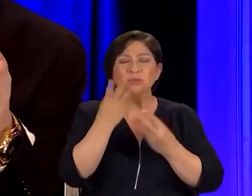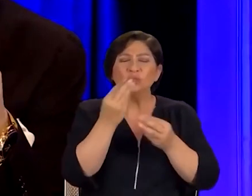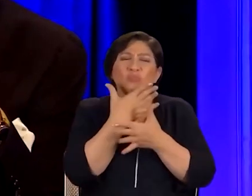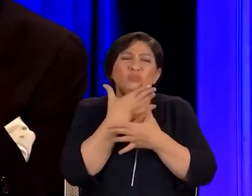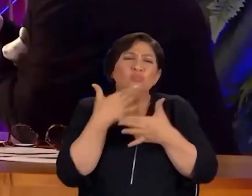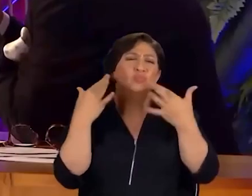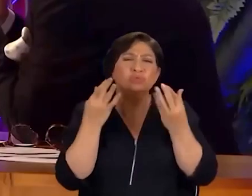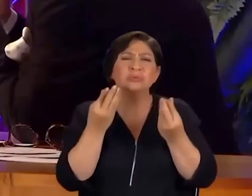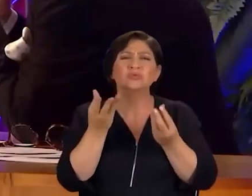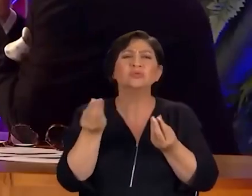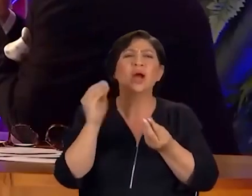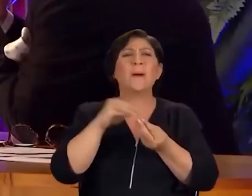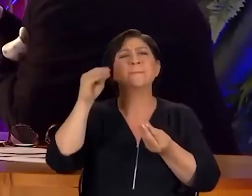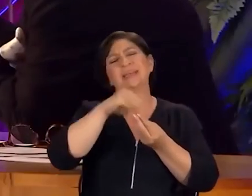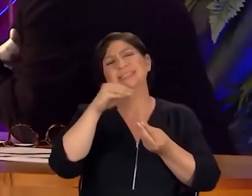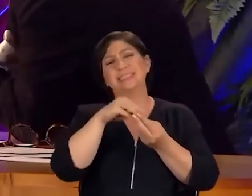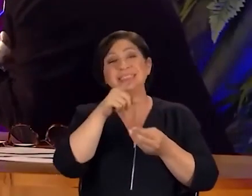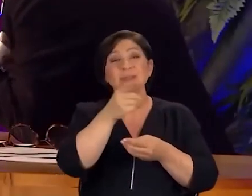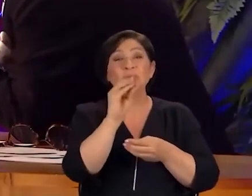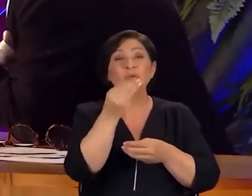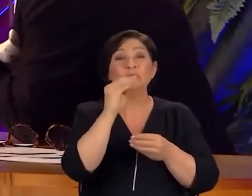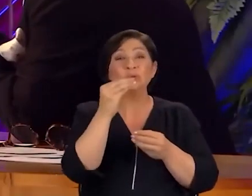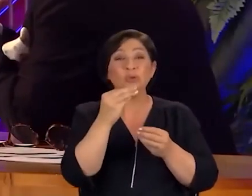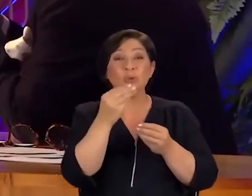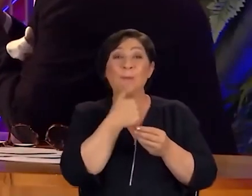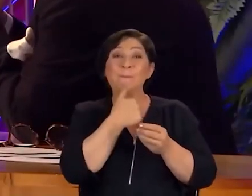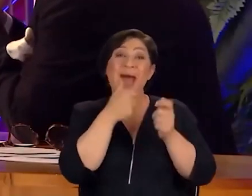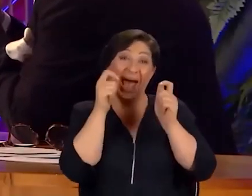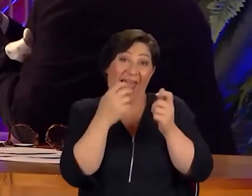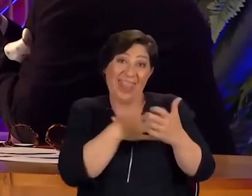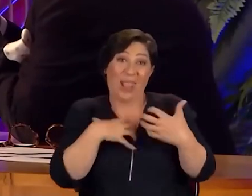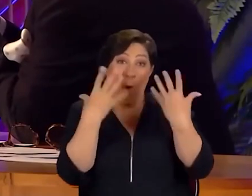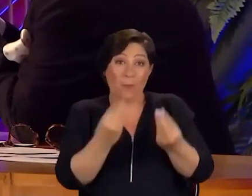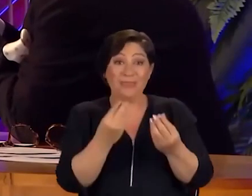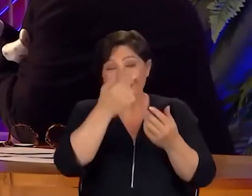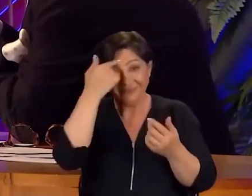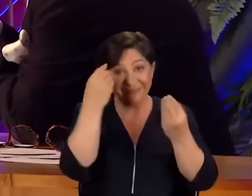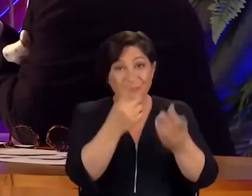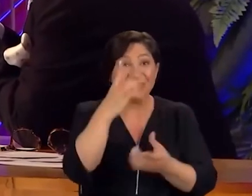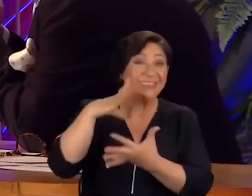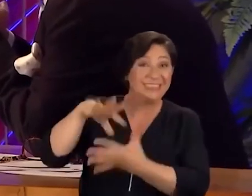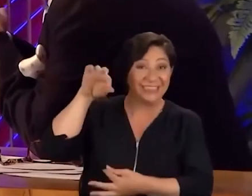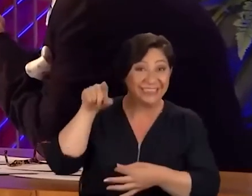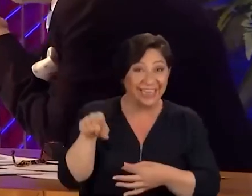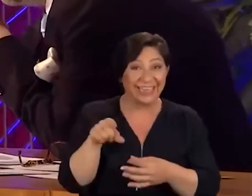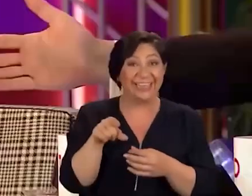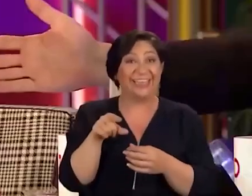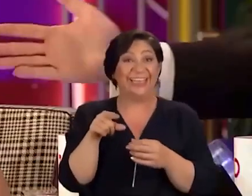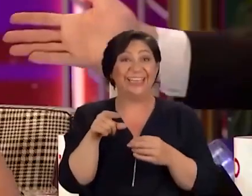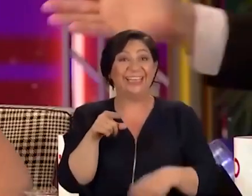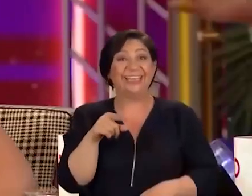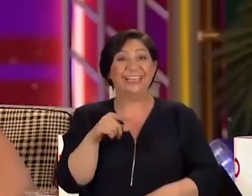mutlu eden. Çok, yani çok abartılı. Seni yani, seni evet. çocuk sahibi yapan ve bir insan ve